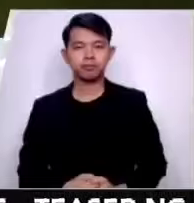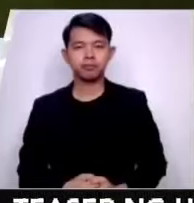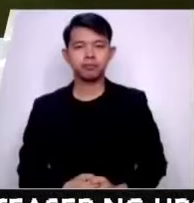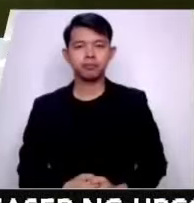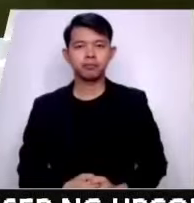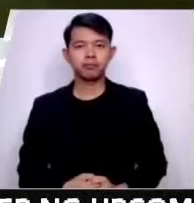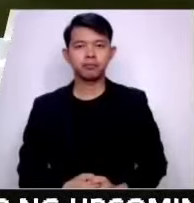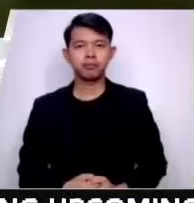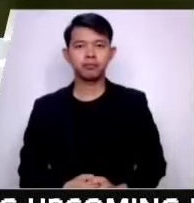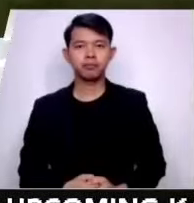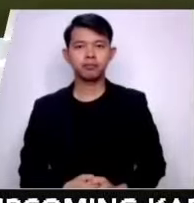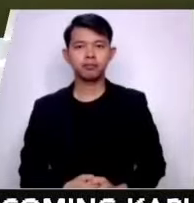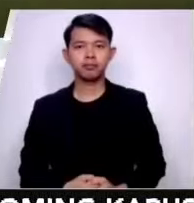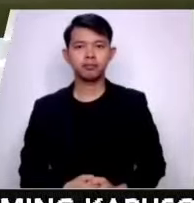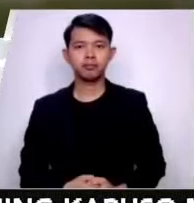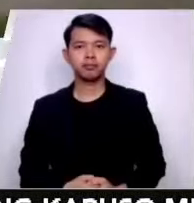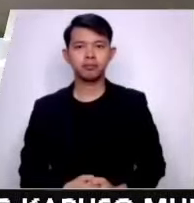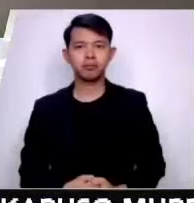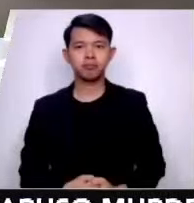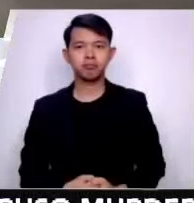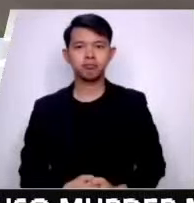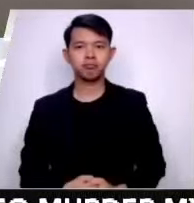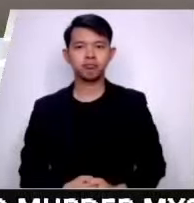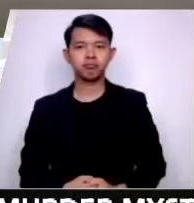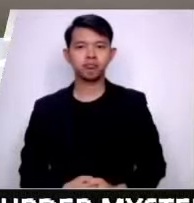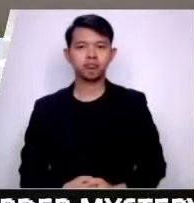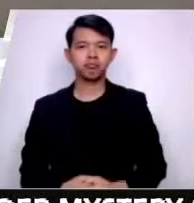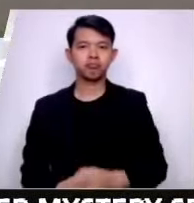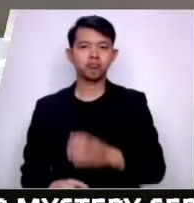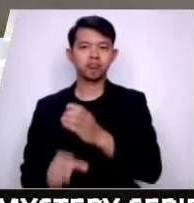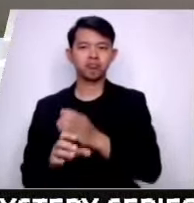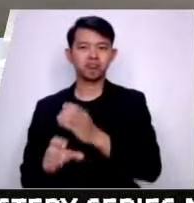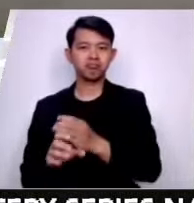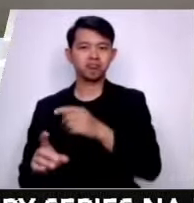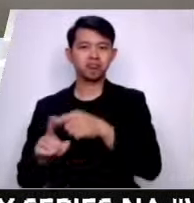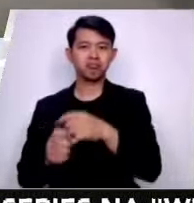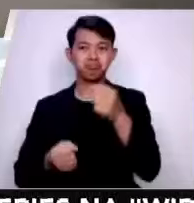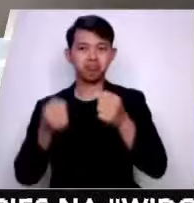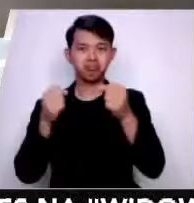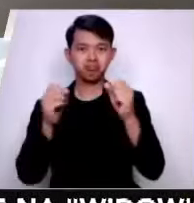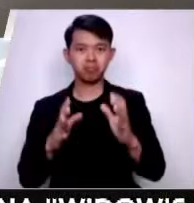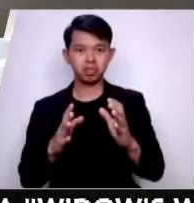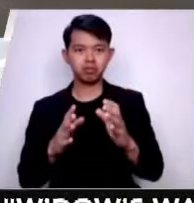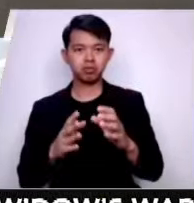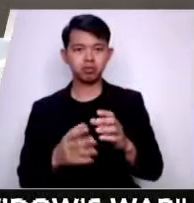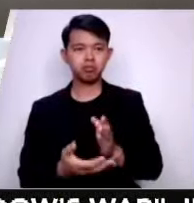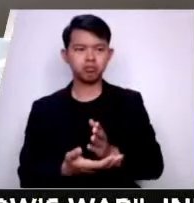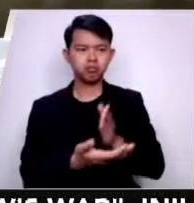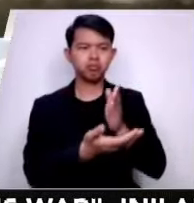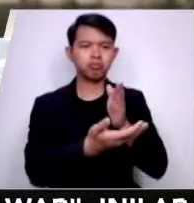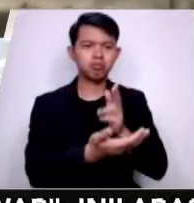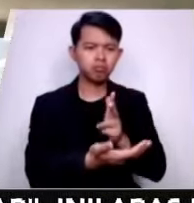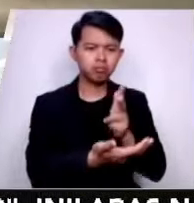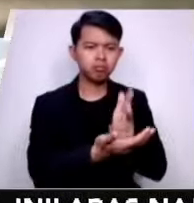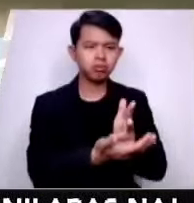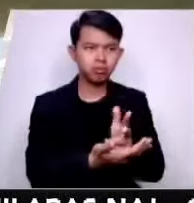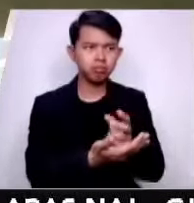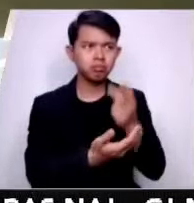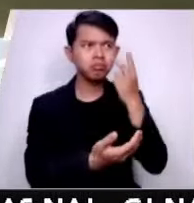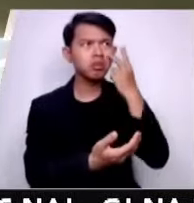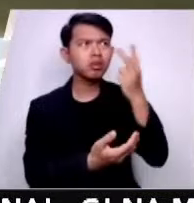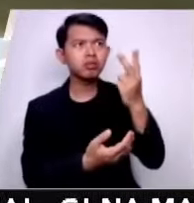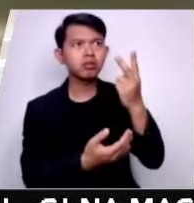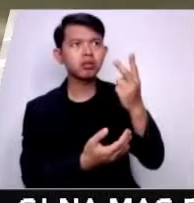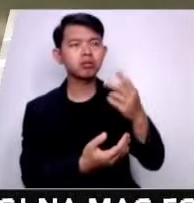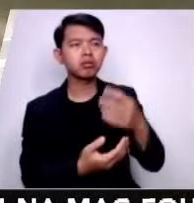Napahinto sa kalsada ang driver na yan sa South Africa nang namataan ang unti-unting paglapit ng higante at madilim na sirkulasyon